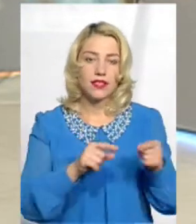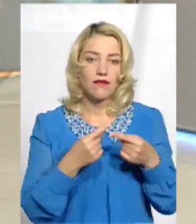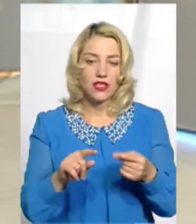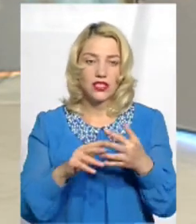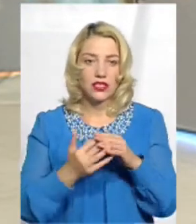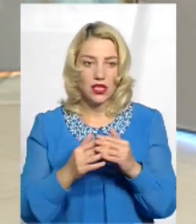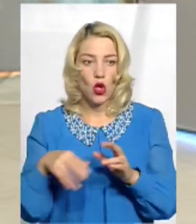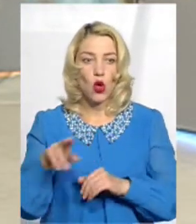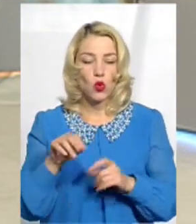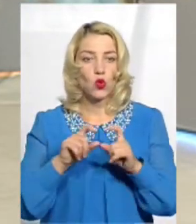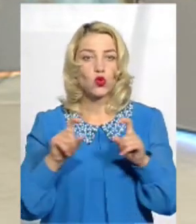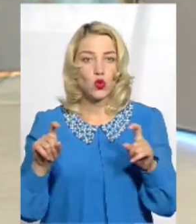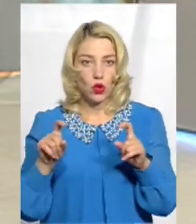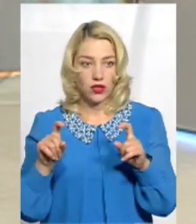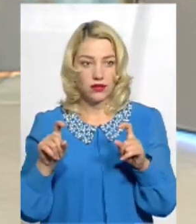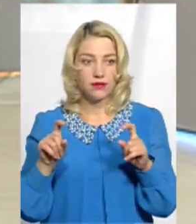пункт до школи.